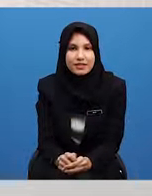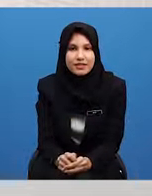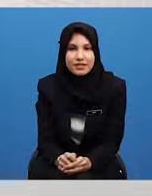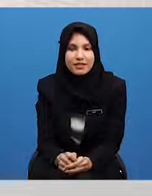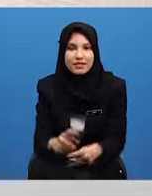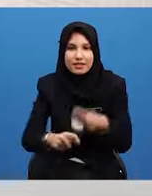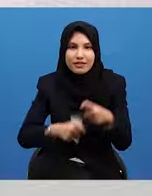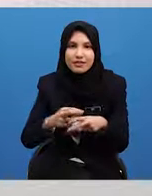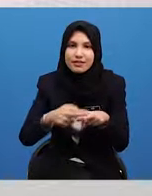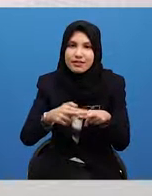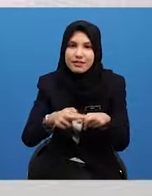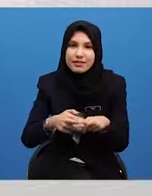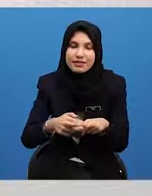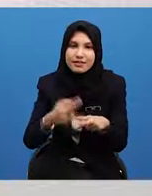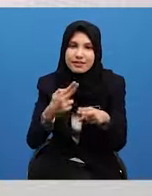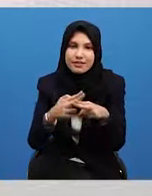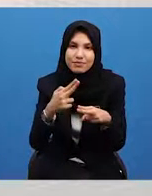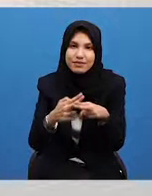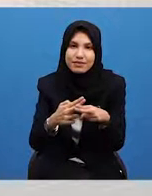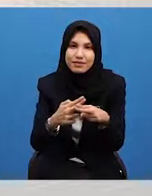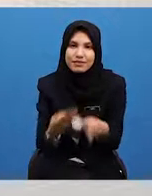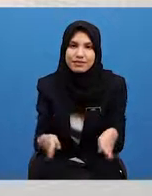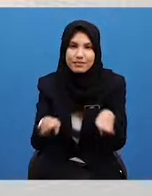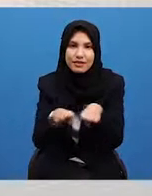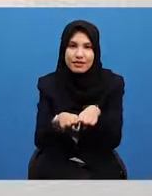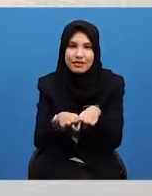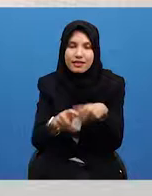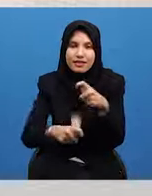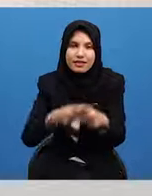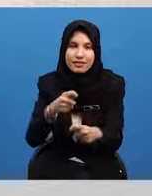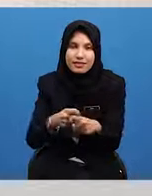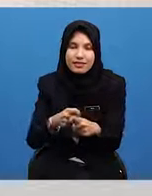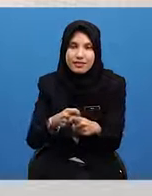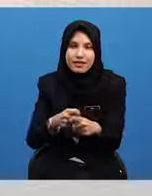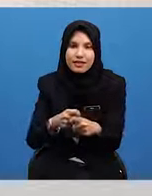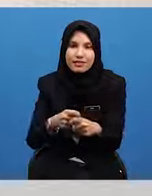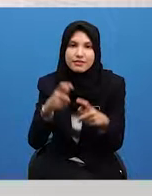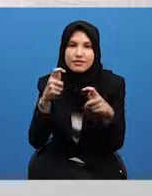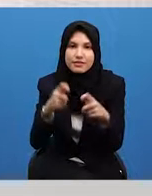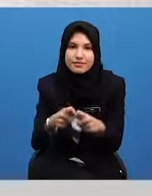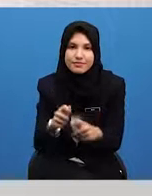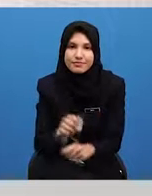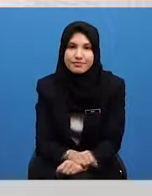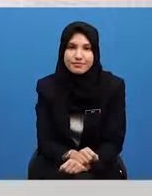takal ringkas yang dinamakan sebagai takal tetap.